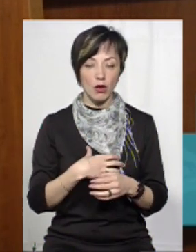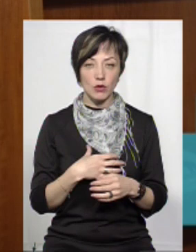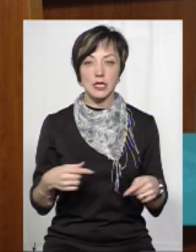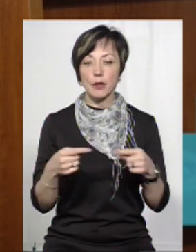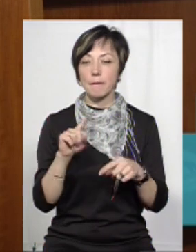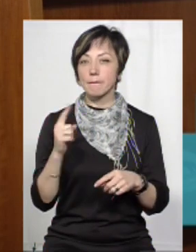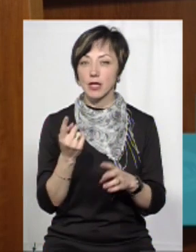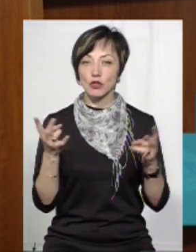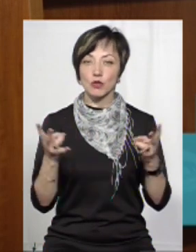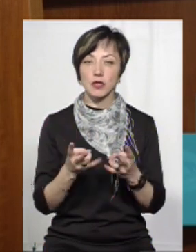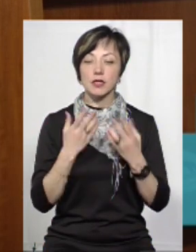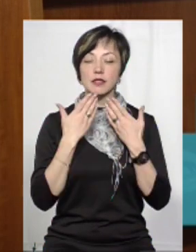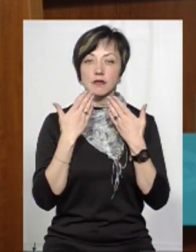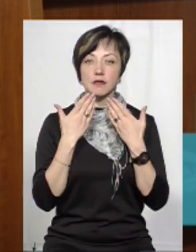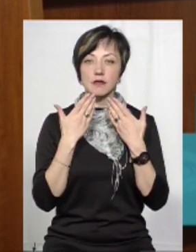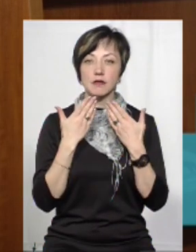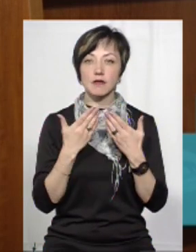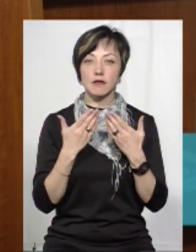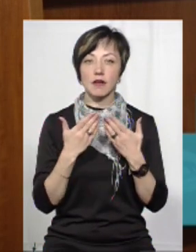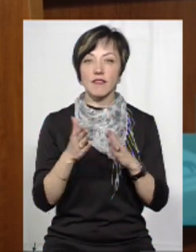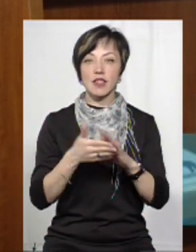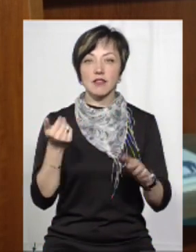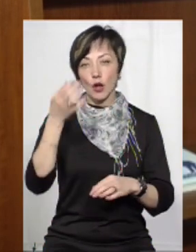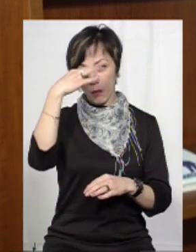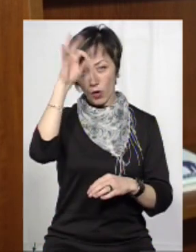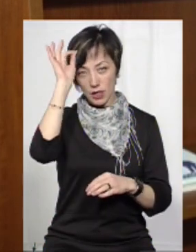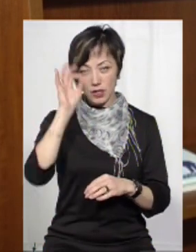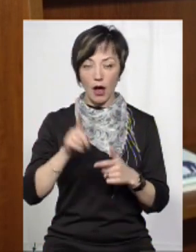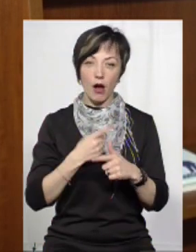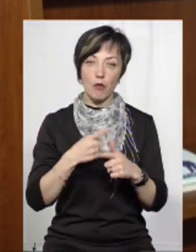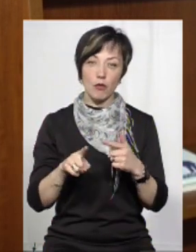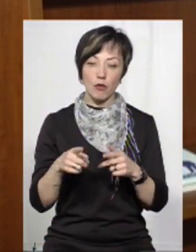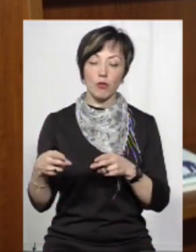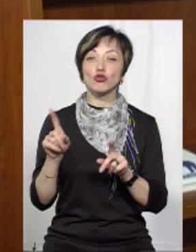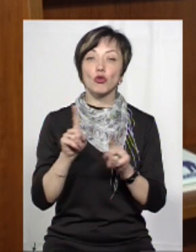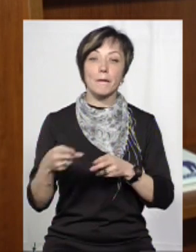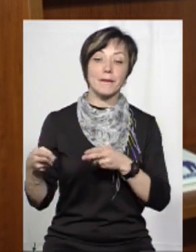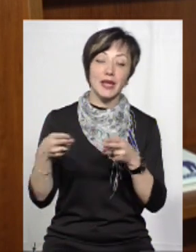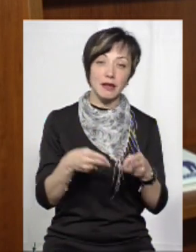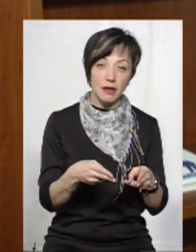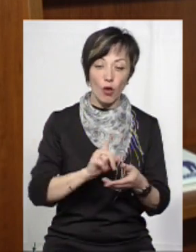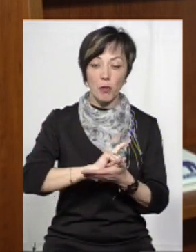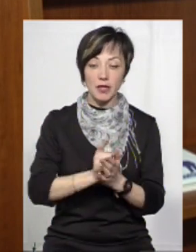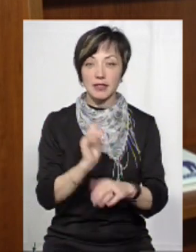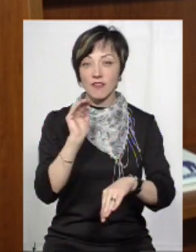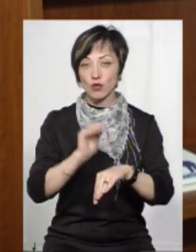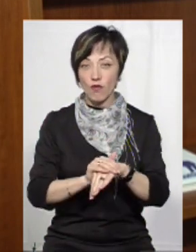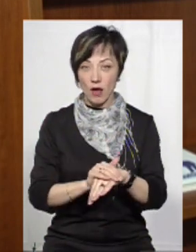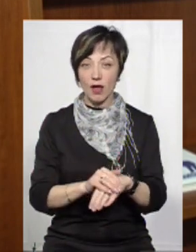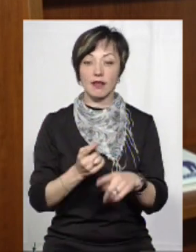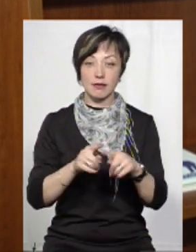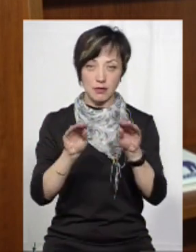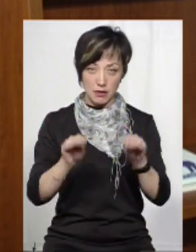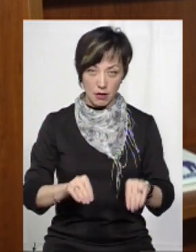саме перше і необхідно, звичайно, визвати поліцію, органи поліції, аби вони приїхали на виклик, оперативно зафіксували